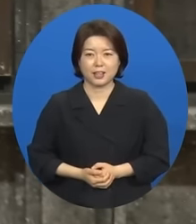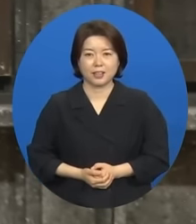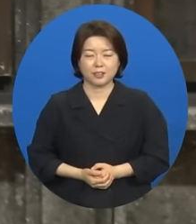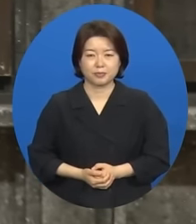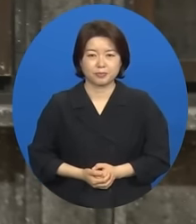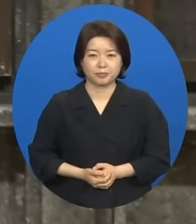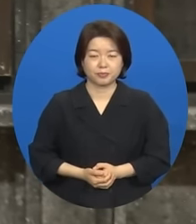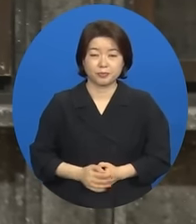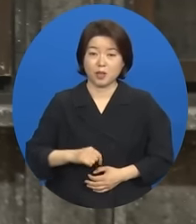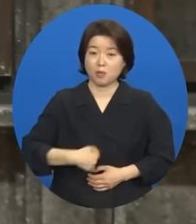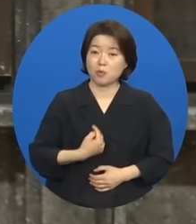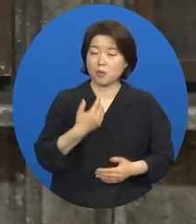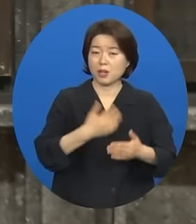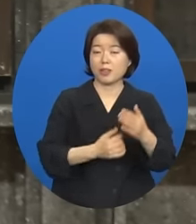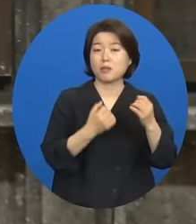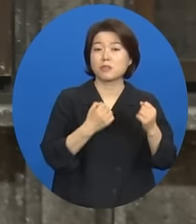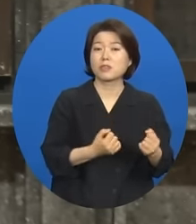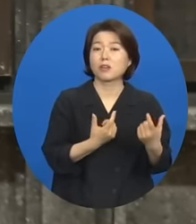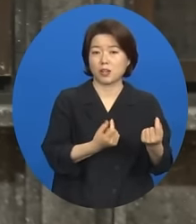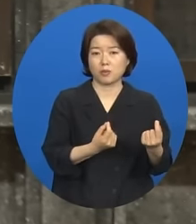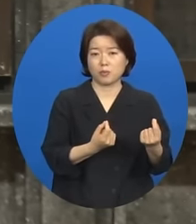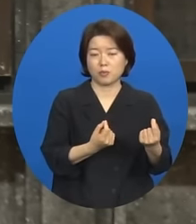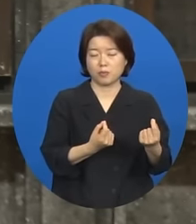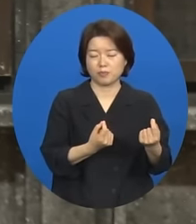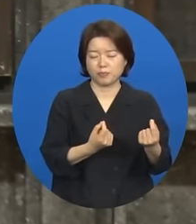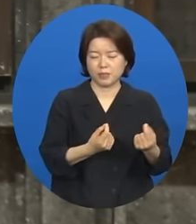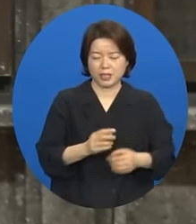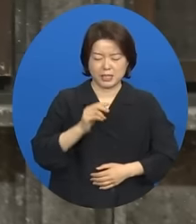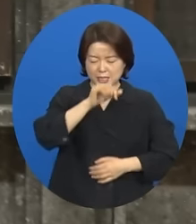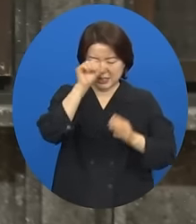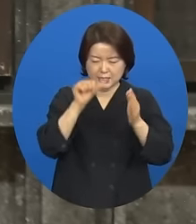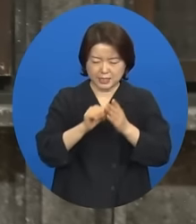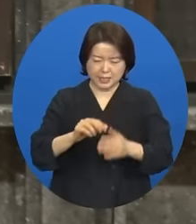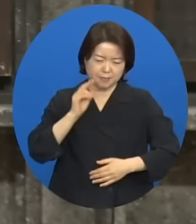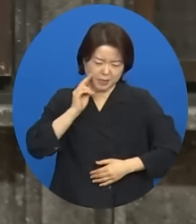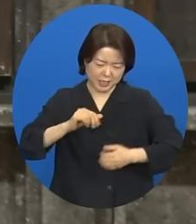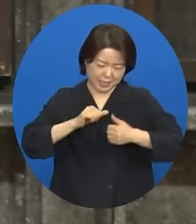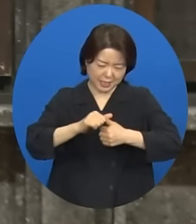여러분 홀로 남은 것 같고 인생의 치열한 씨름의 한 복판에 지금 계십니까?